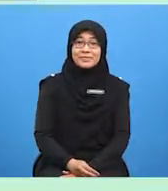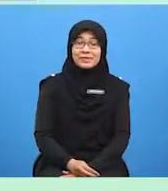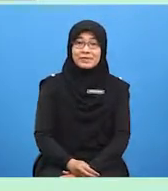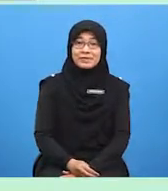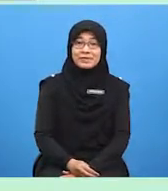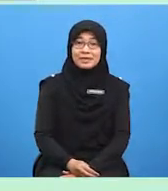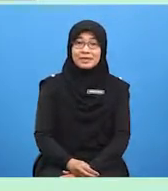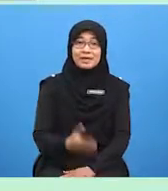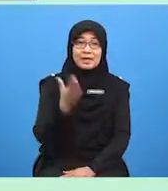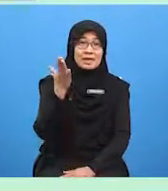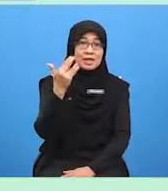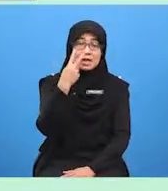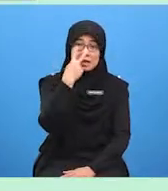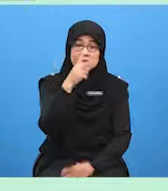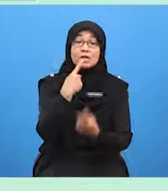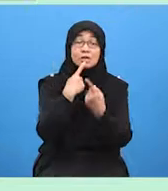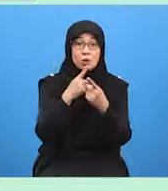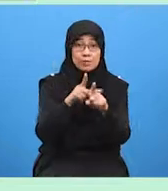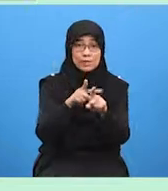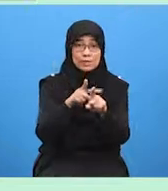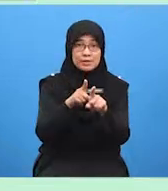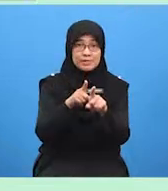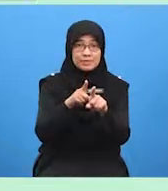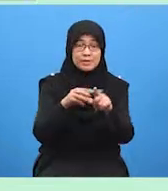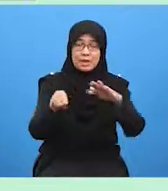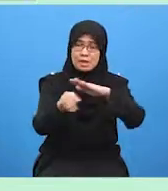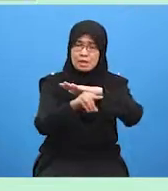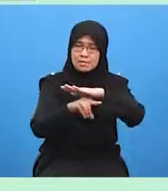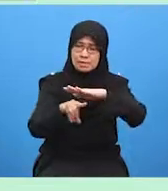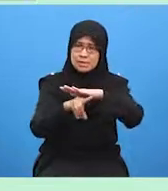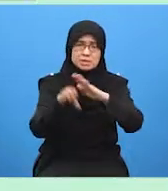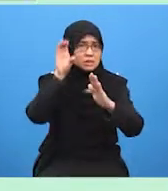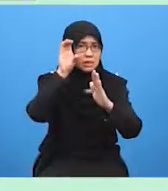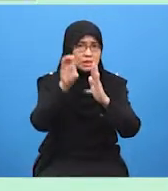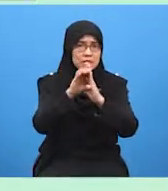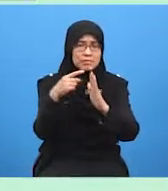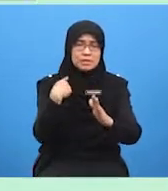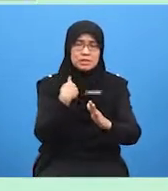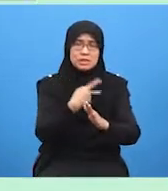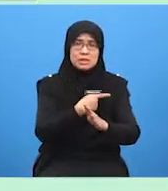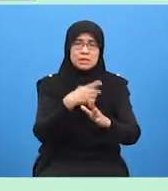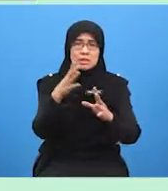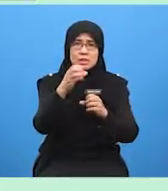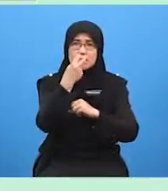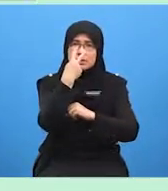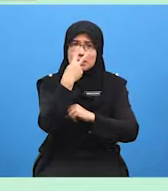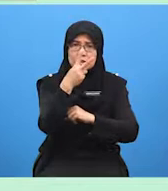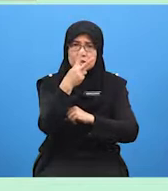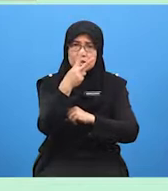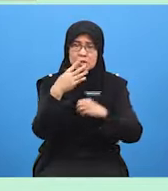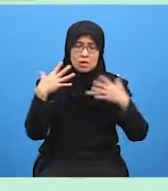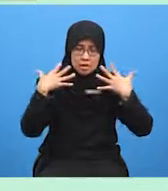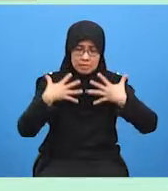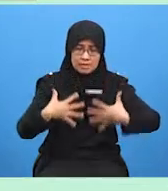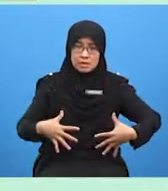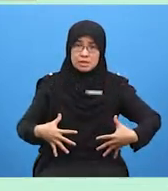Baiklah, mari kita lihat jawapannya. Berdasarkan gambar ini, kita dapat kenal pasti pakaian